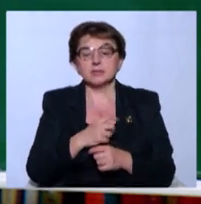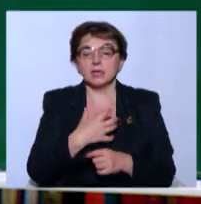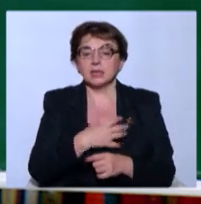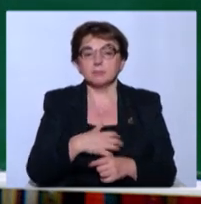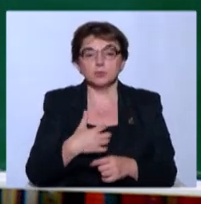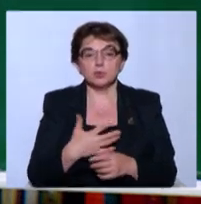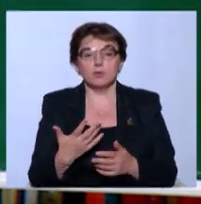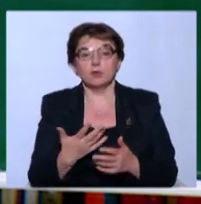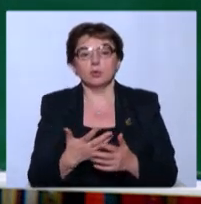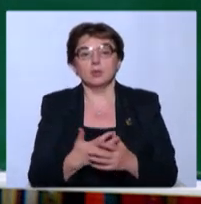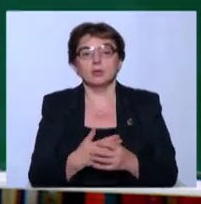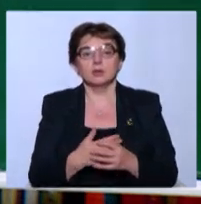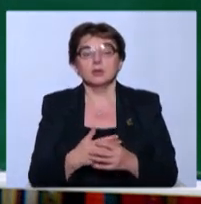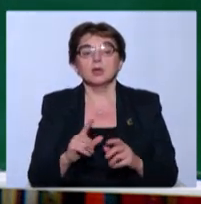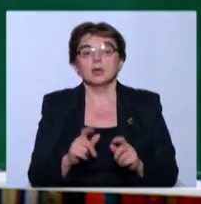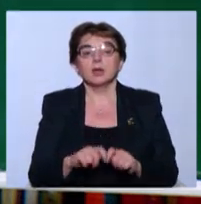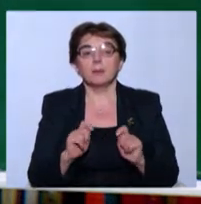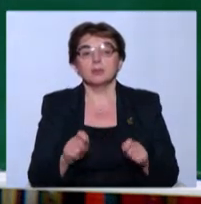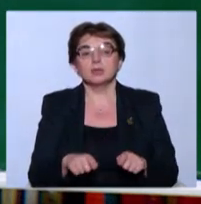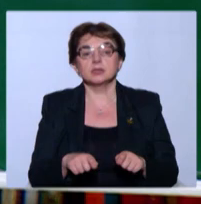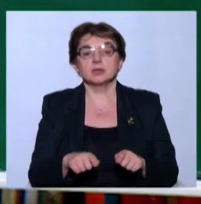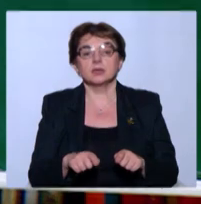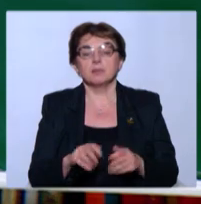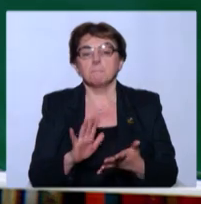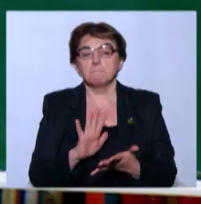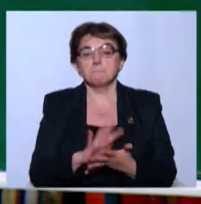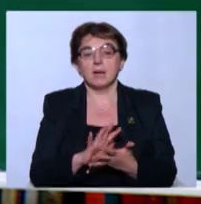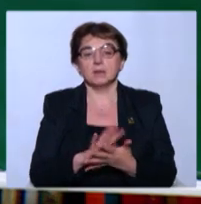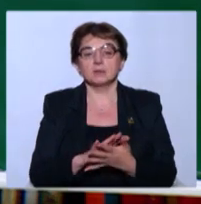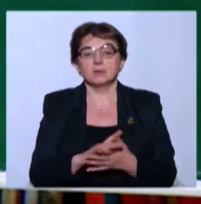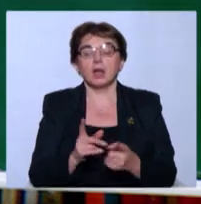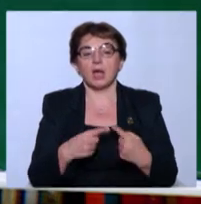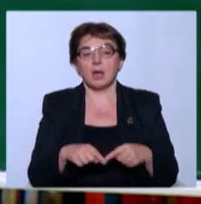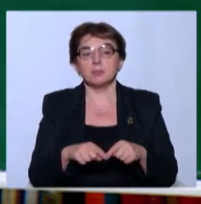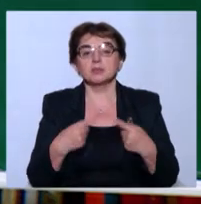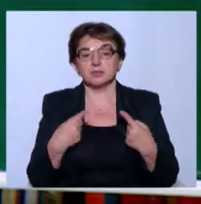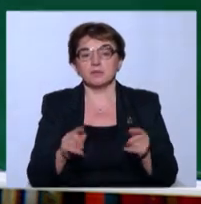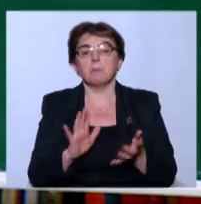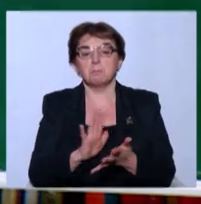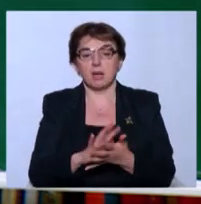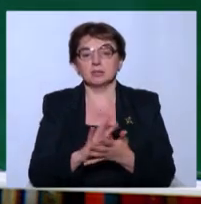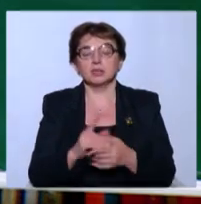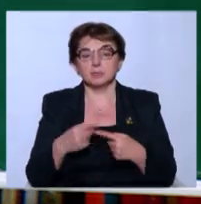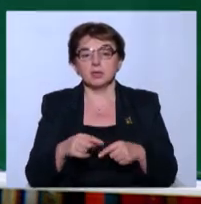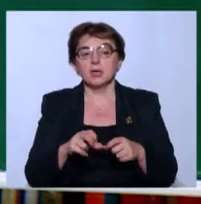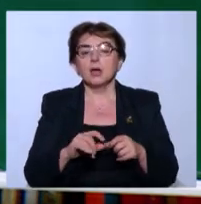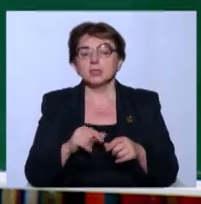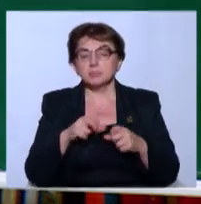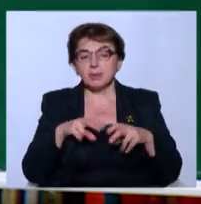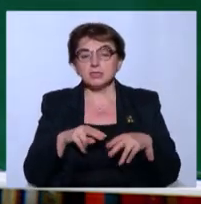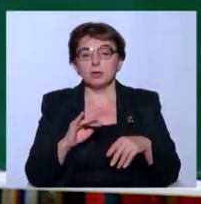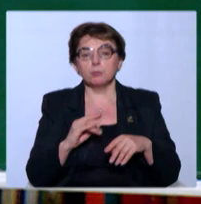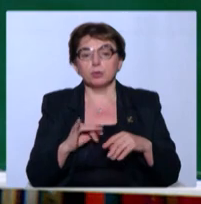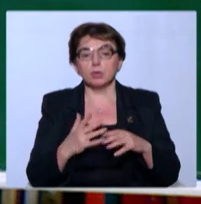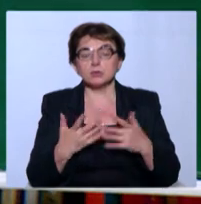მნიშვნელოვანი, რომელიც ქმნის ეს ბაქტერია და ამასთან ერთად სხვა ბაქტერიები ქმნის ნაწლავურ ფლორას